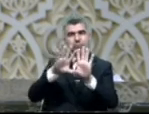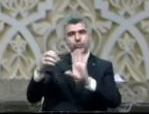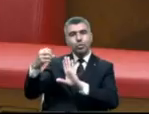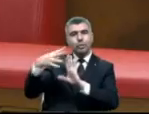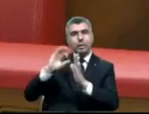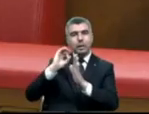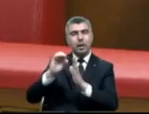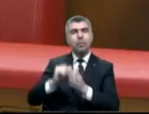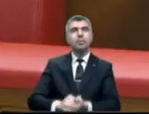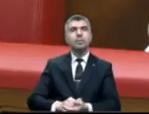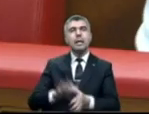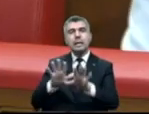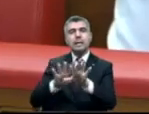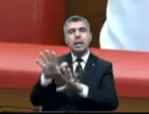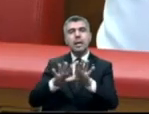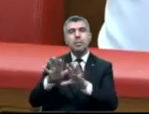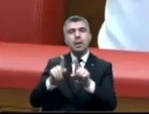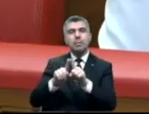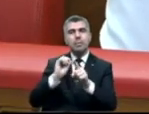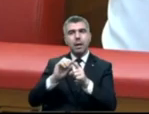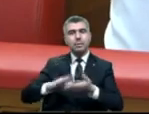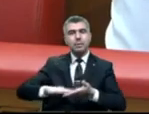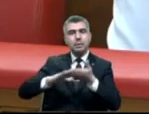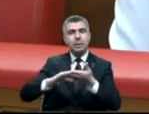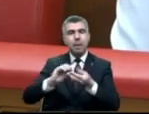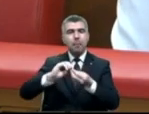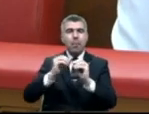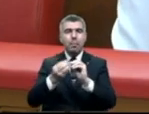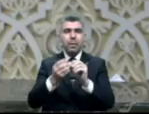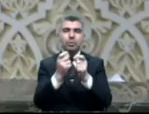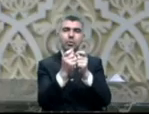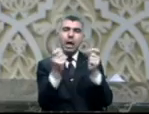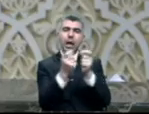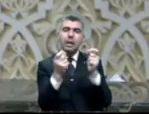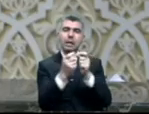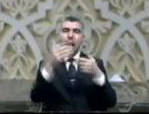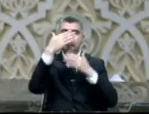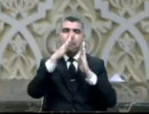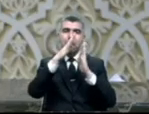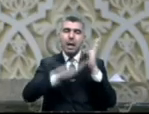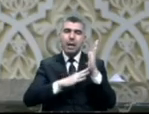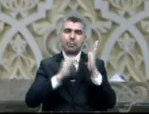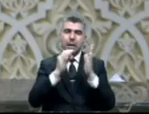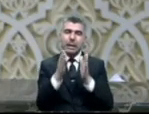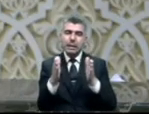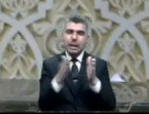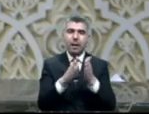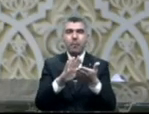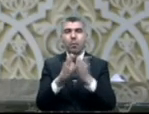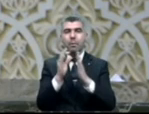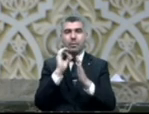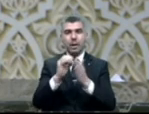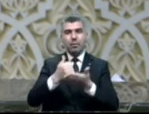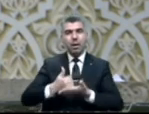المستدامة، وموضوعه تدابير تحرير الطاقة المتوسطة التوتر للشركات المغربية الصغيرة والمتوسطة من أجل